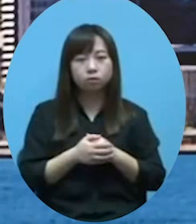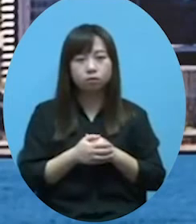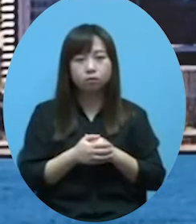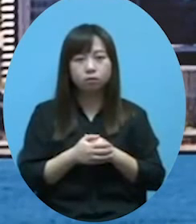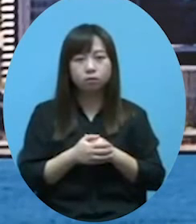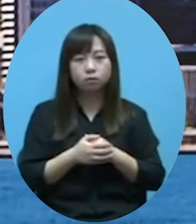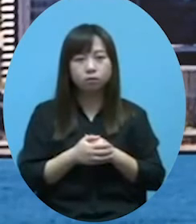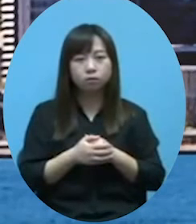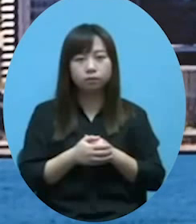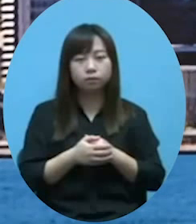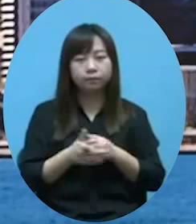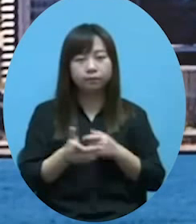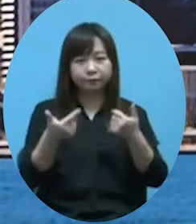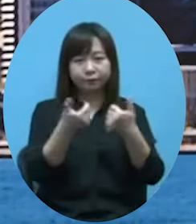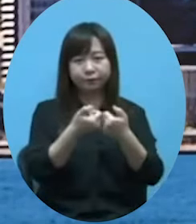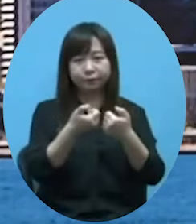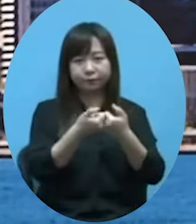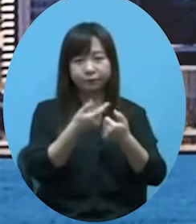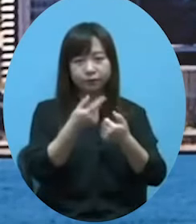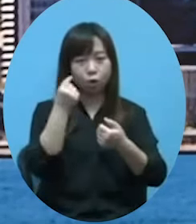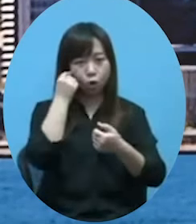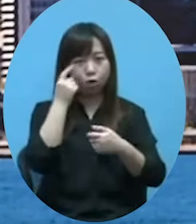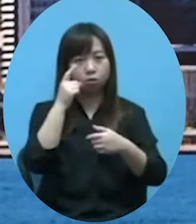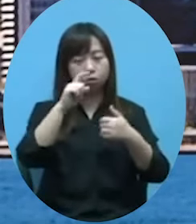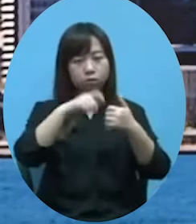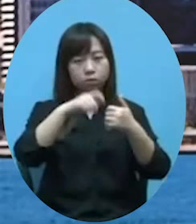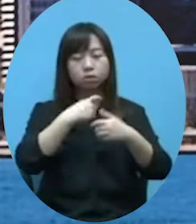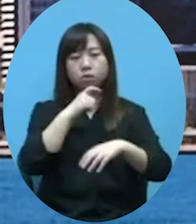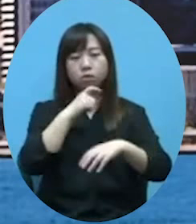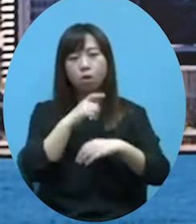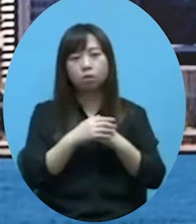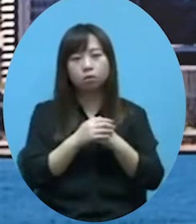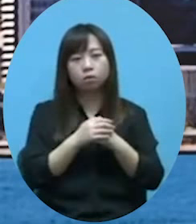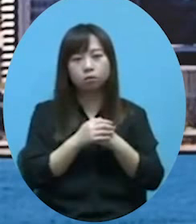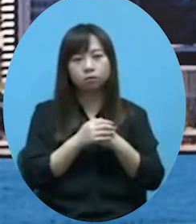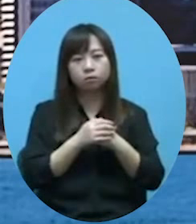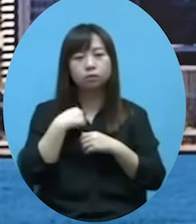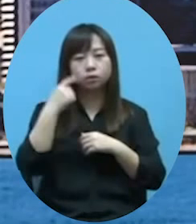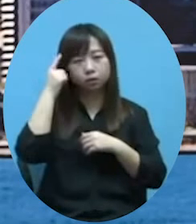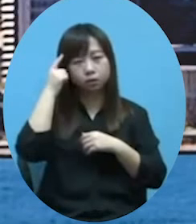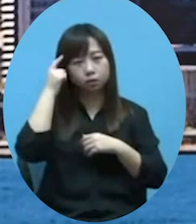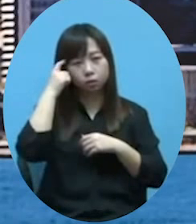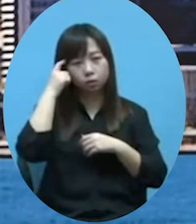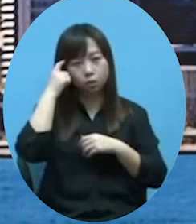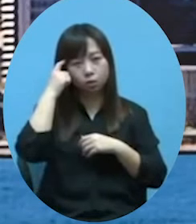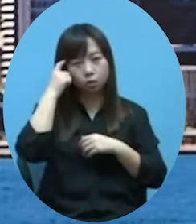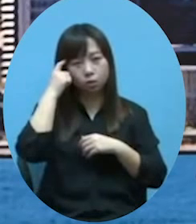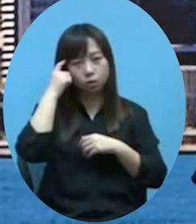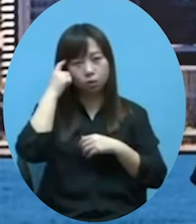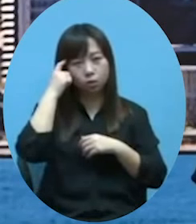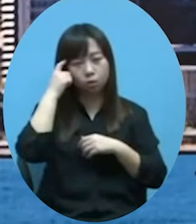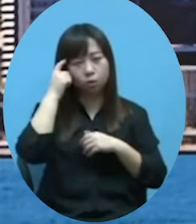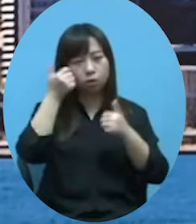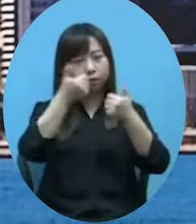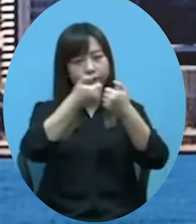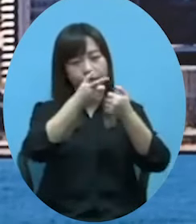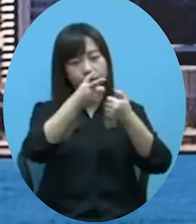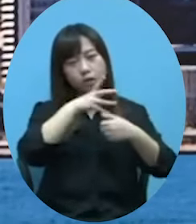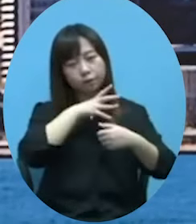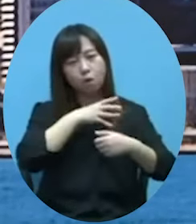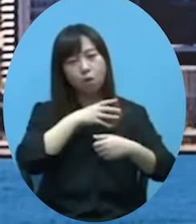那那個婚禮的新娘都召了我們熱線那所以我們都知道那個婚宴的